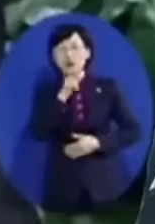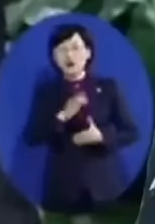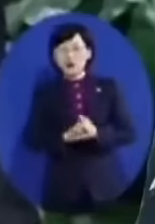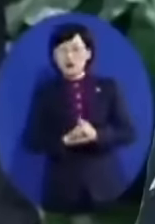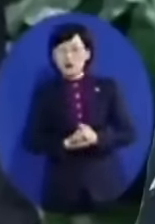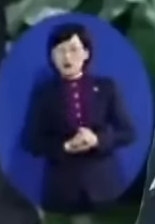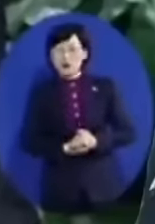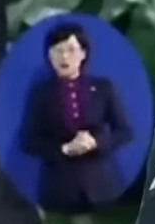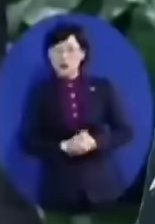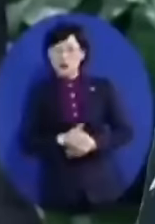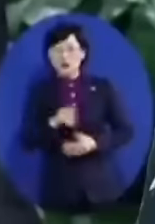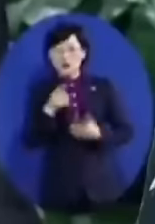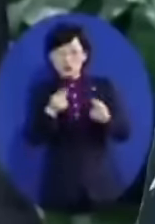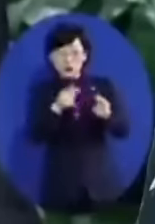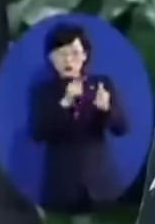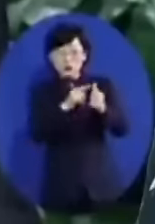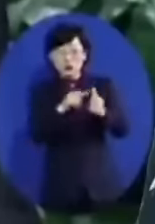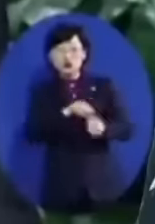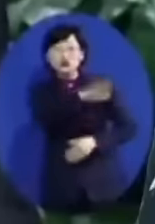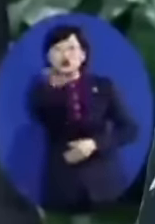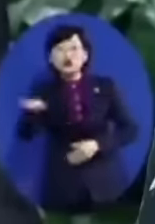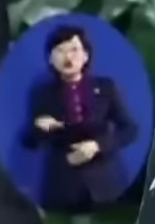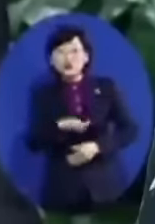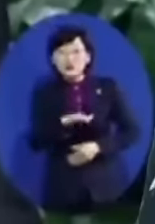우리같이 위대한 조무랭이는